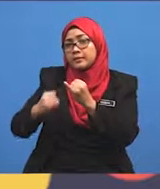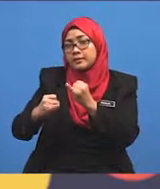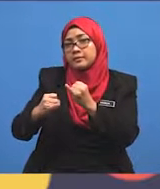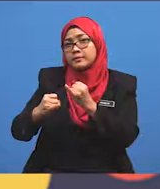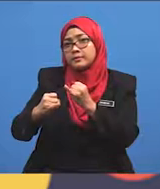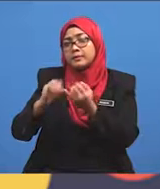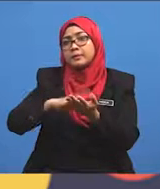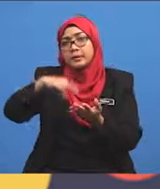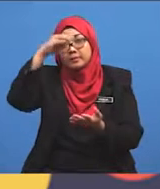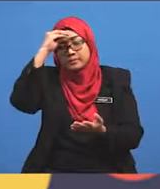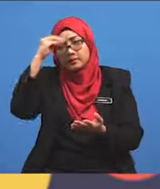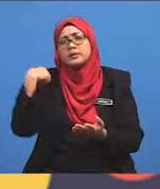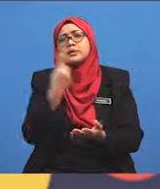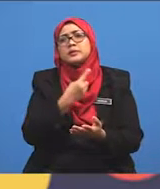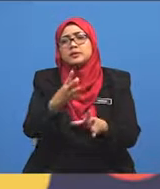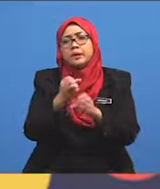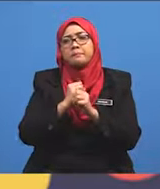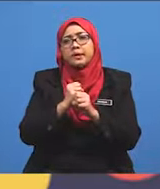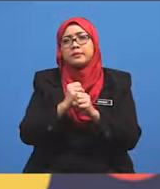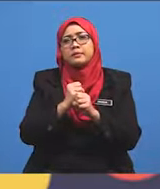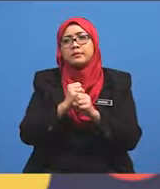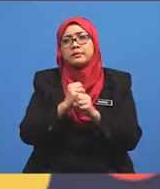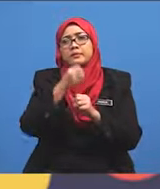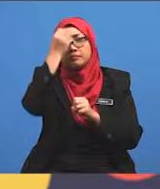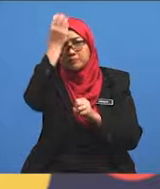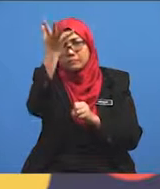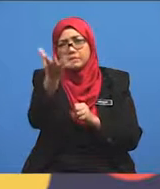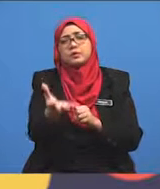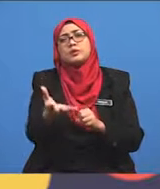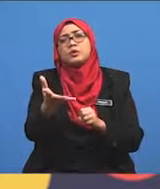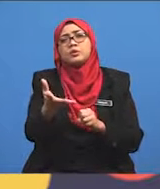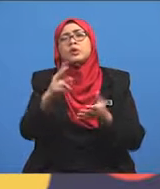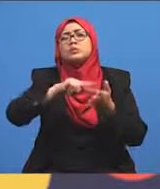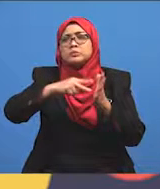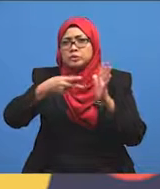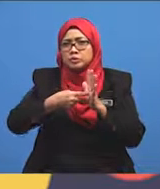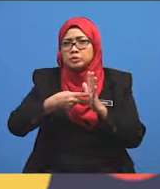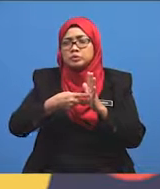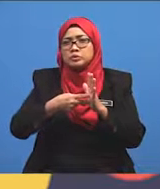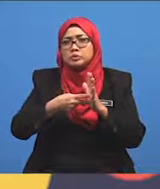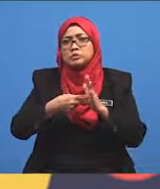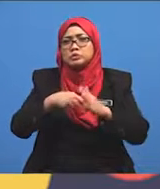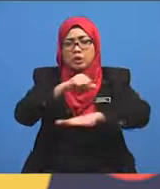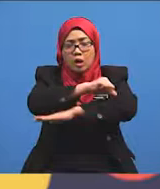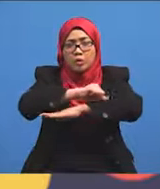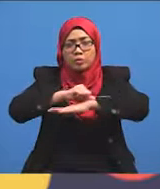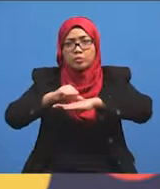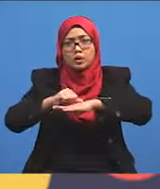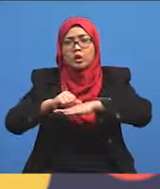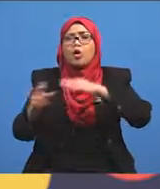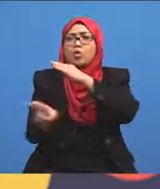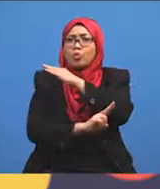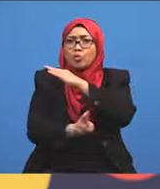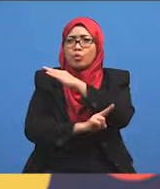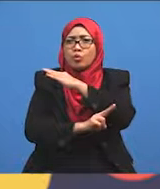ini, kita dapat menerangkan pengertian aurat, hukum menutup aurat, batas-batas